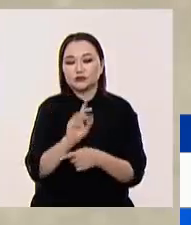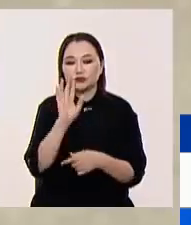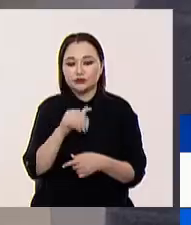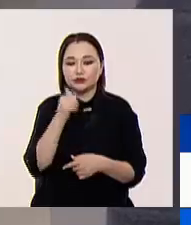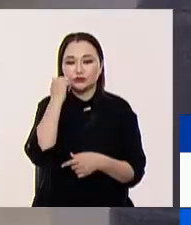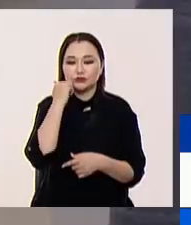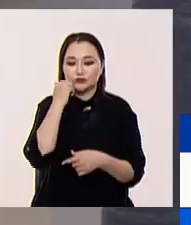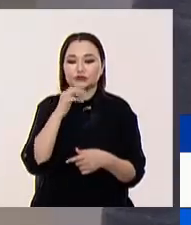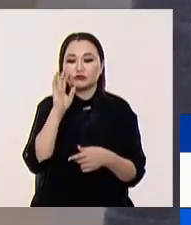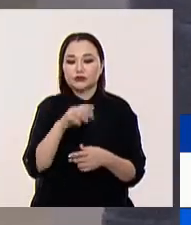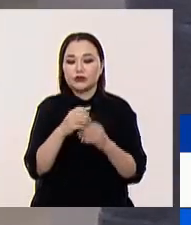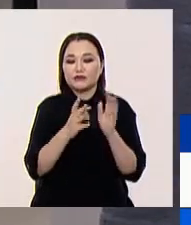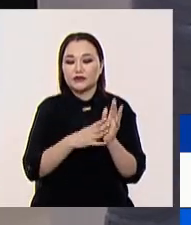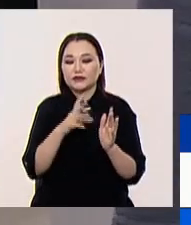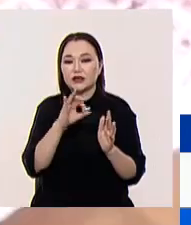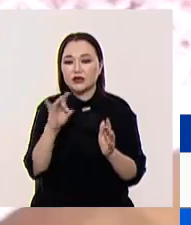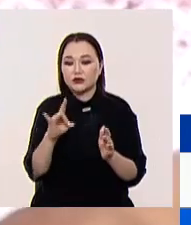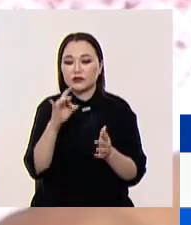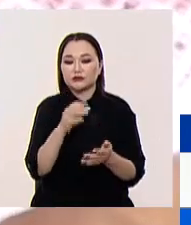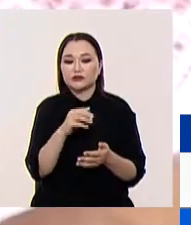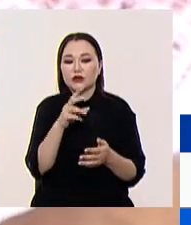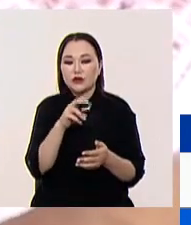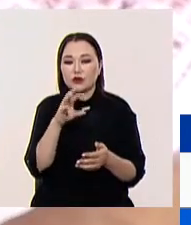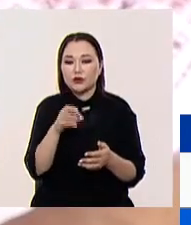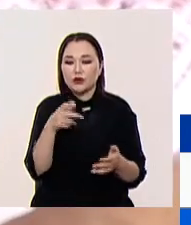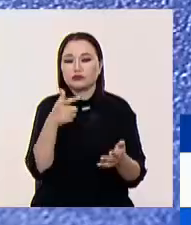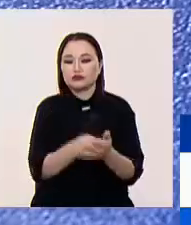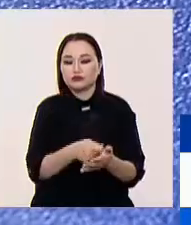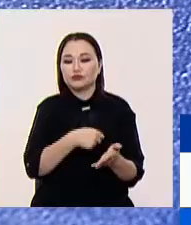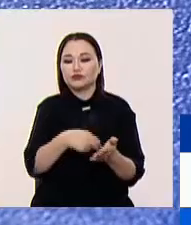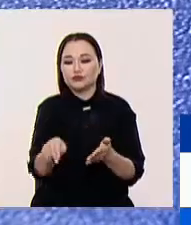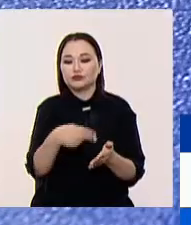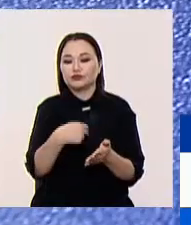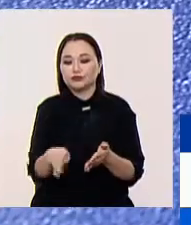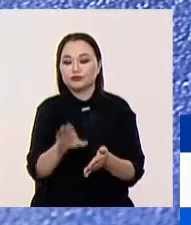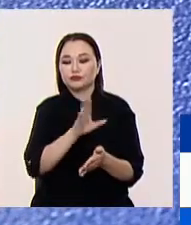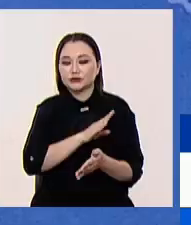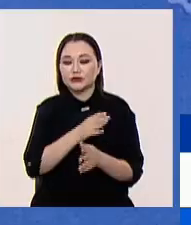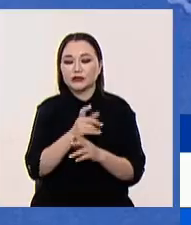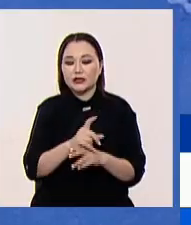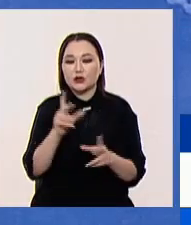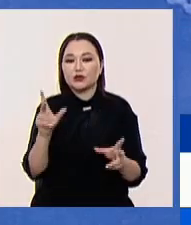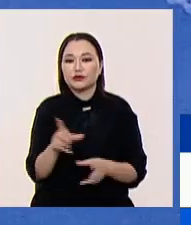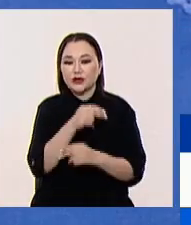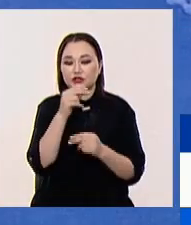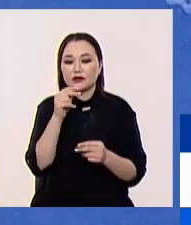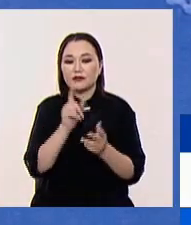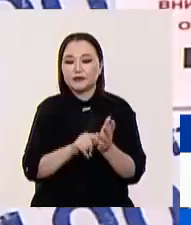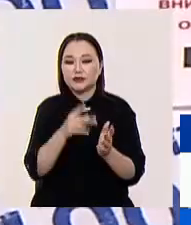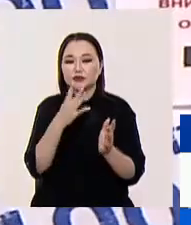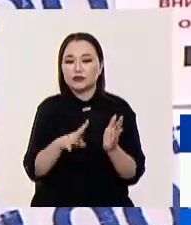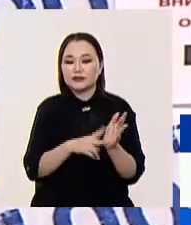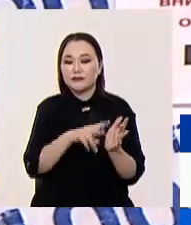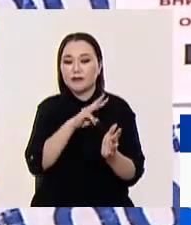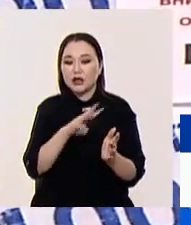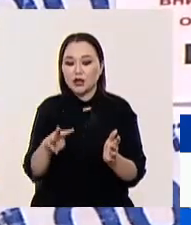үміт үзбей 19 сәуірдегі тиражға кезекті лотерея билеттерін сатып алған. Соның бірі сәттілік әкеліп, зейнеткер 47 миллион